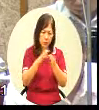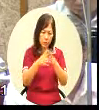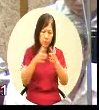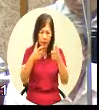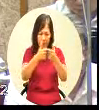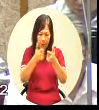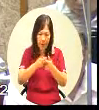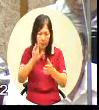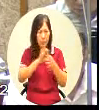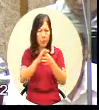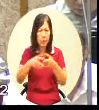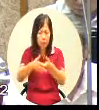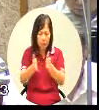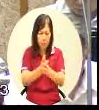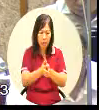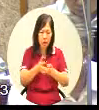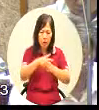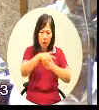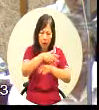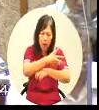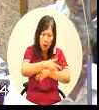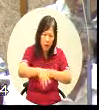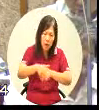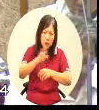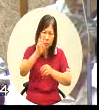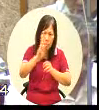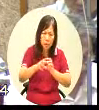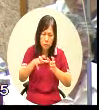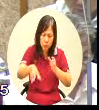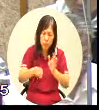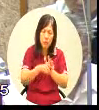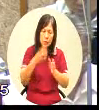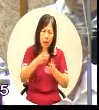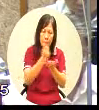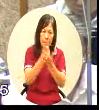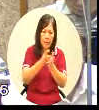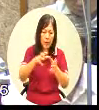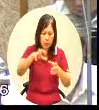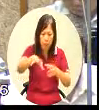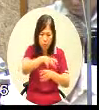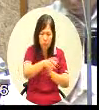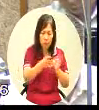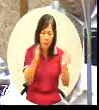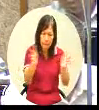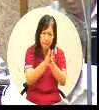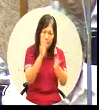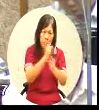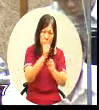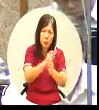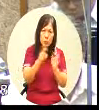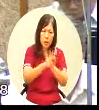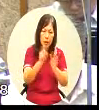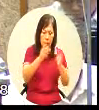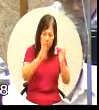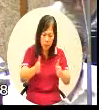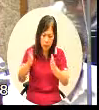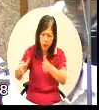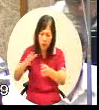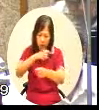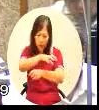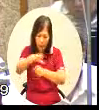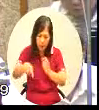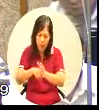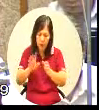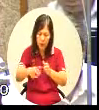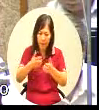关的这个单位啦，包含河川局、包含水利局这一边，然后去针对未来，因为其实到底哪一段的海岸范围要被